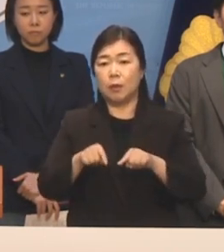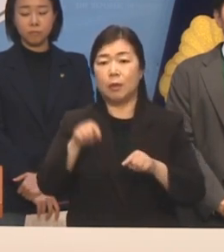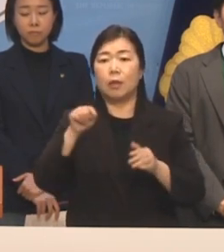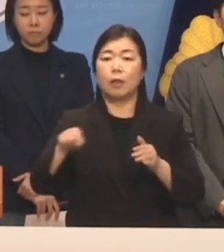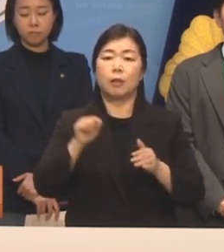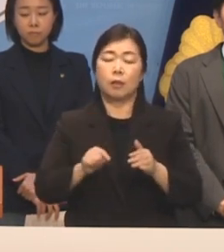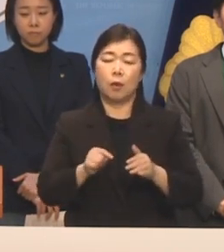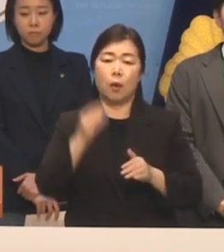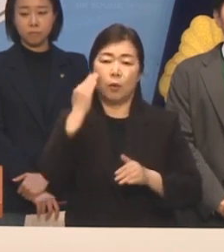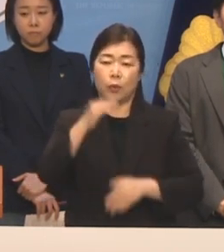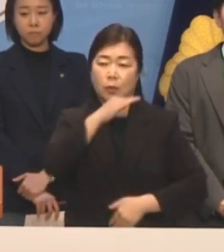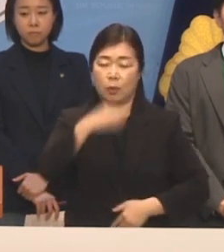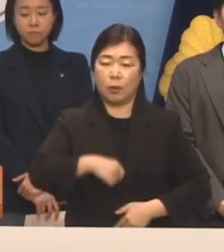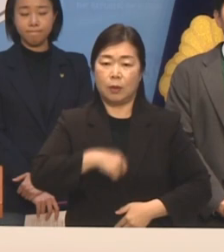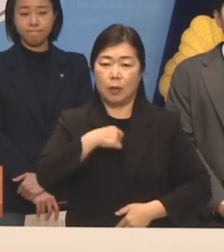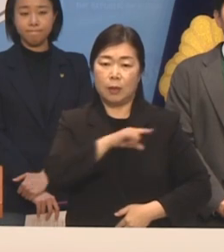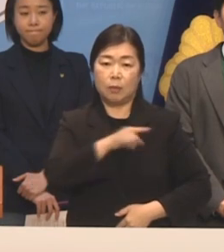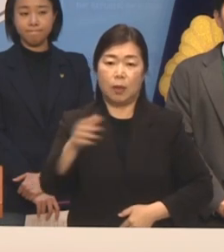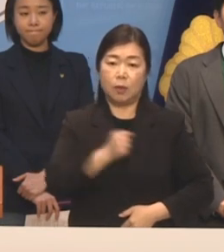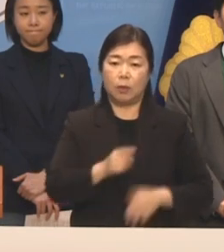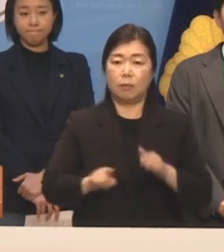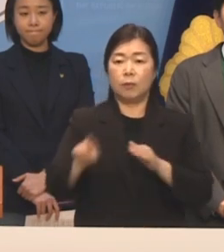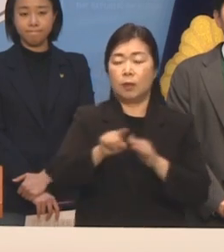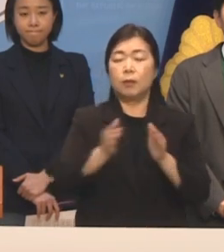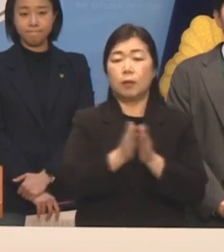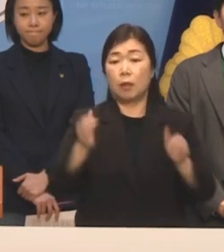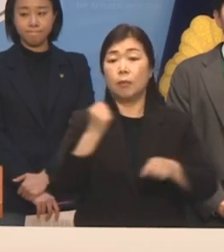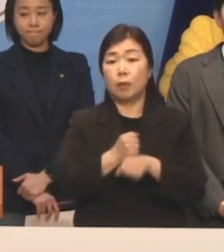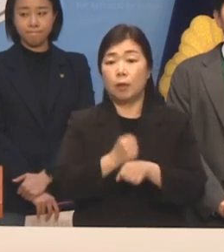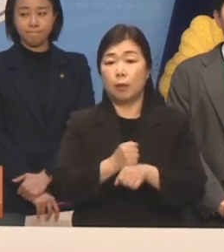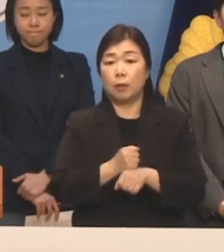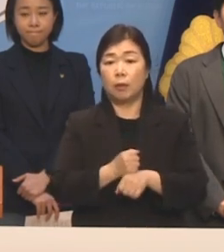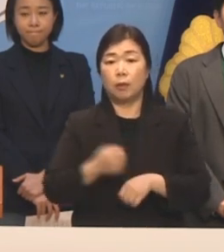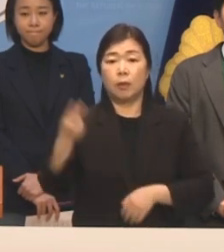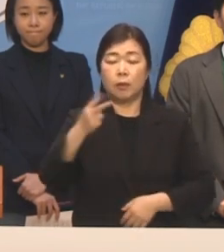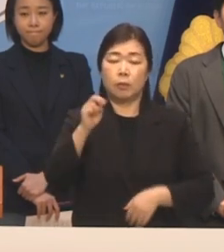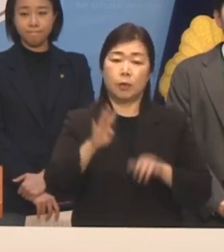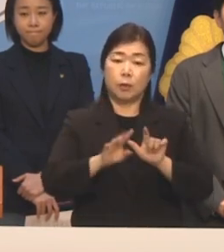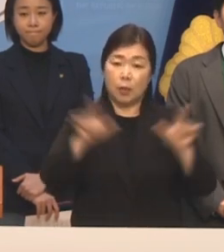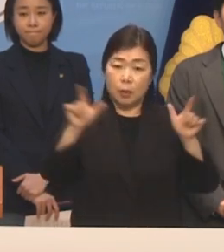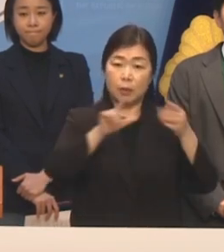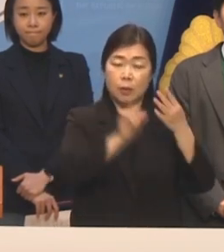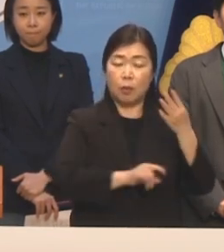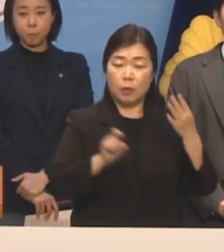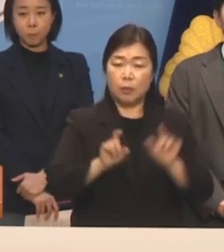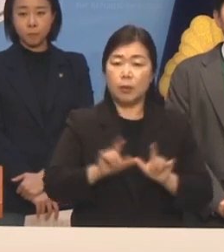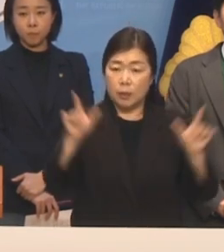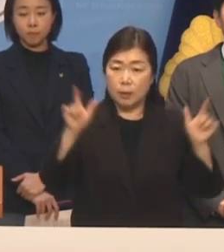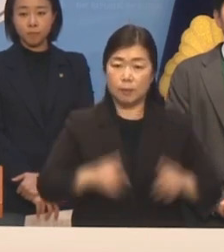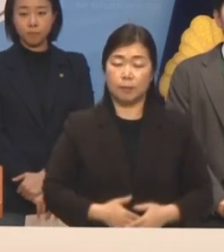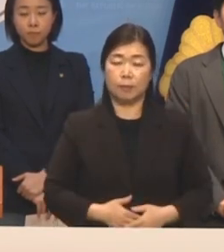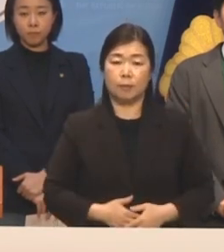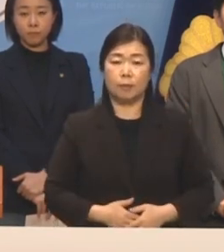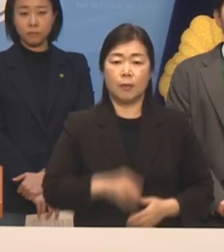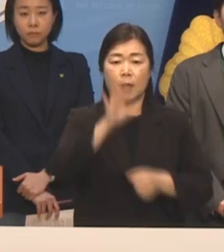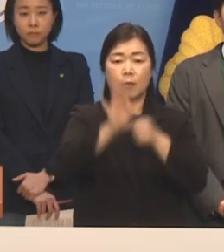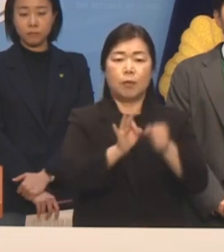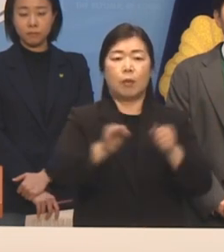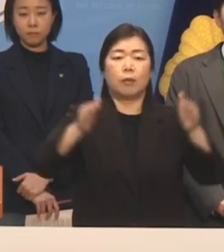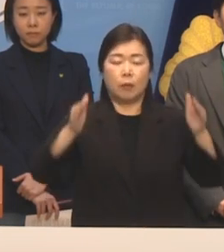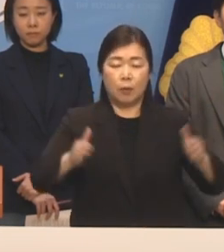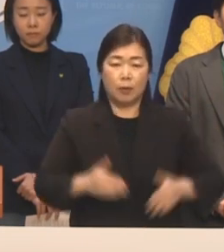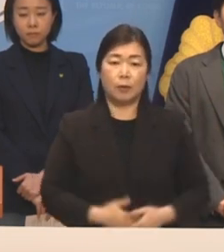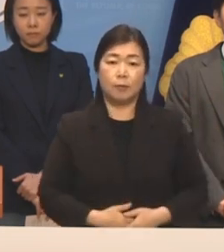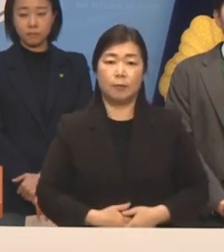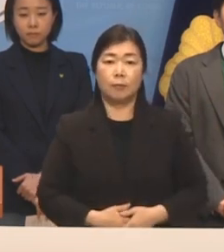녹색정의당으로 함께 서겠습니다. 2024년 4월 10일 녹색당이 12년간 말해온 대안의 숲, 전환의